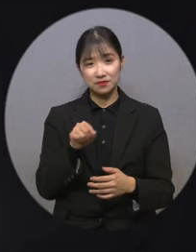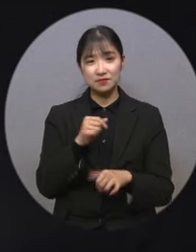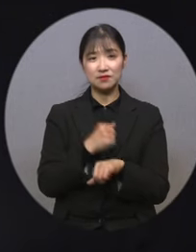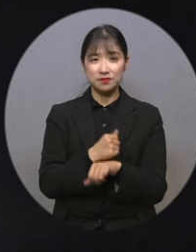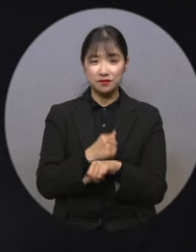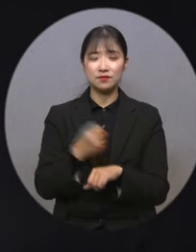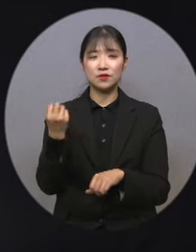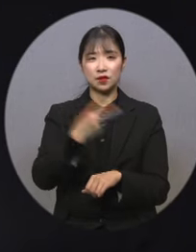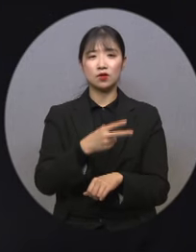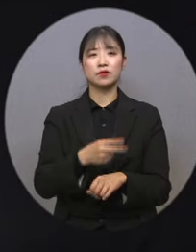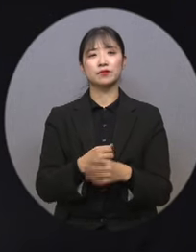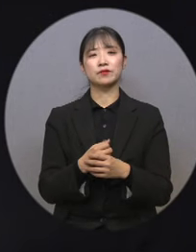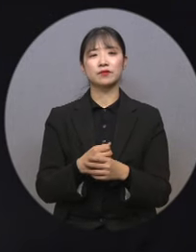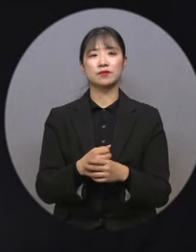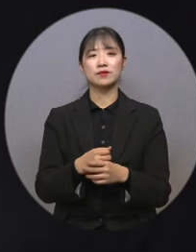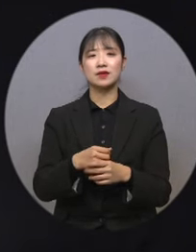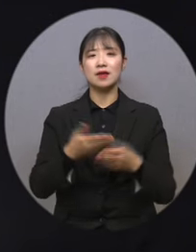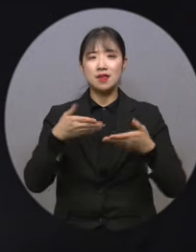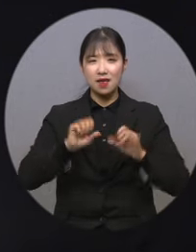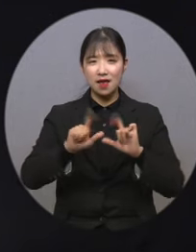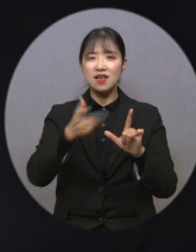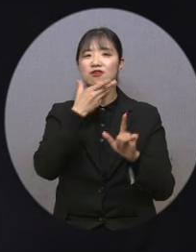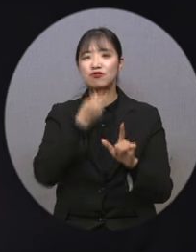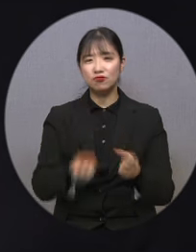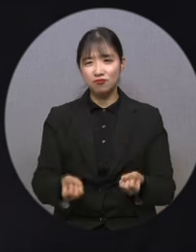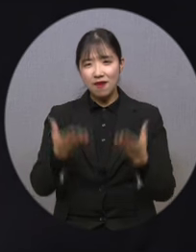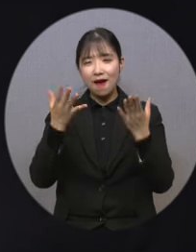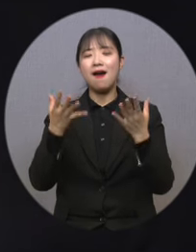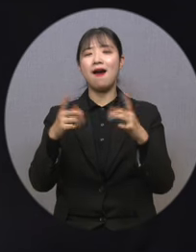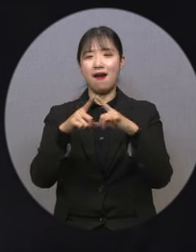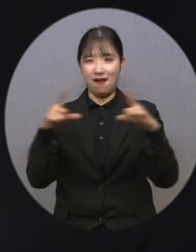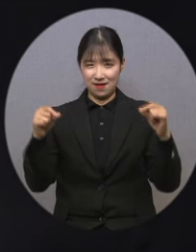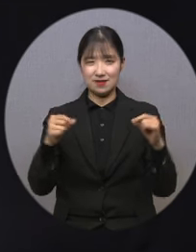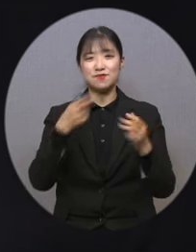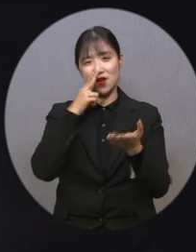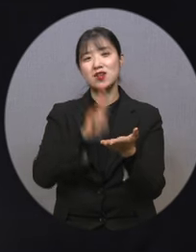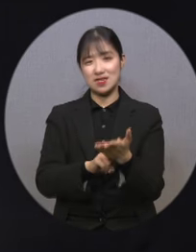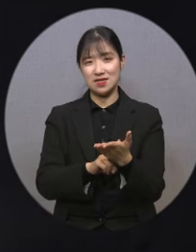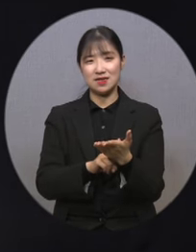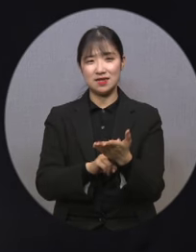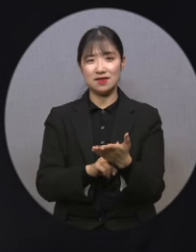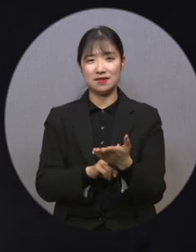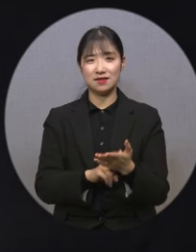거기에 돈 10만 원, 대통령의 생일 축하 카드, 대통령의 편지가 들어있어요.